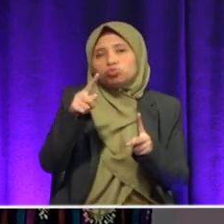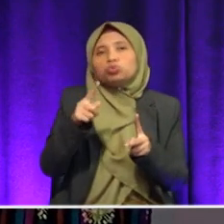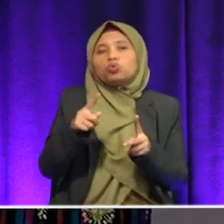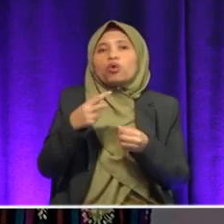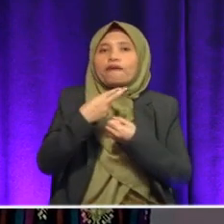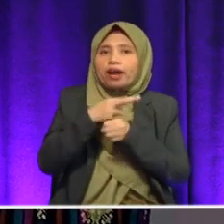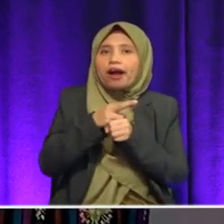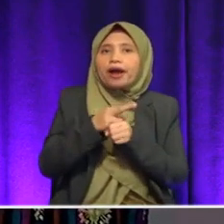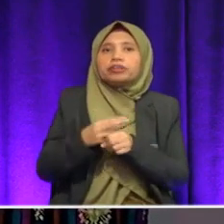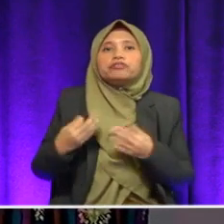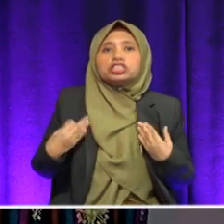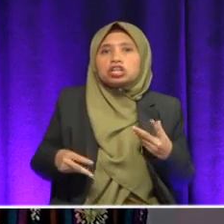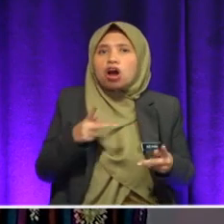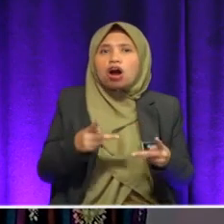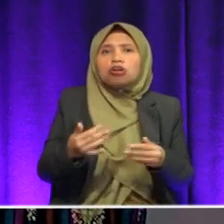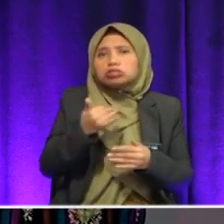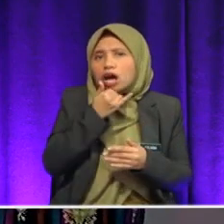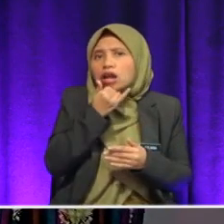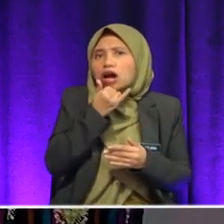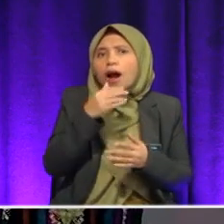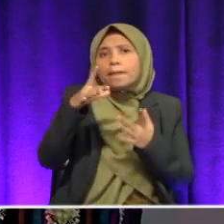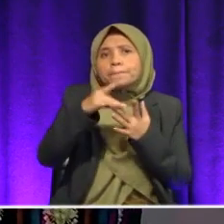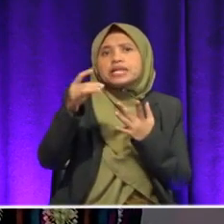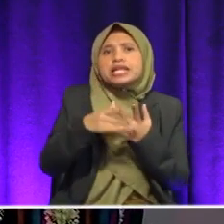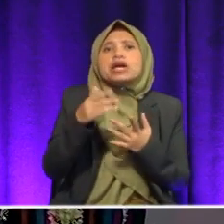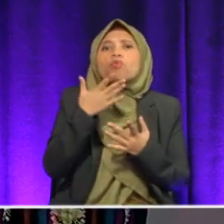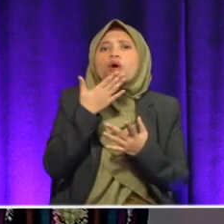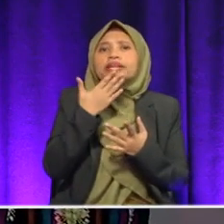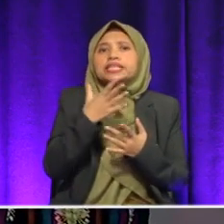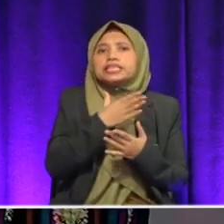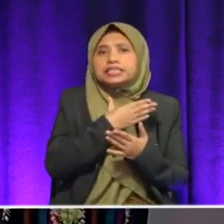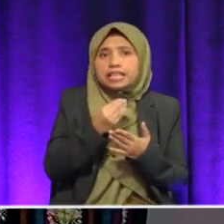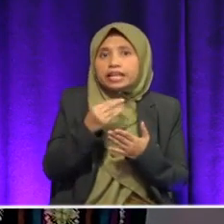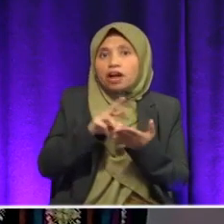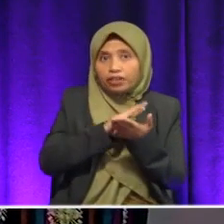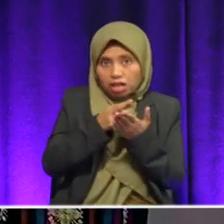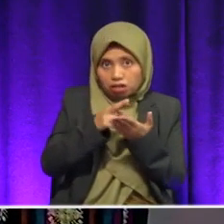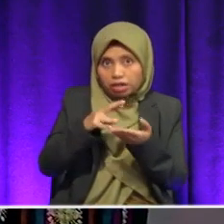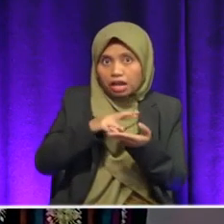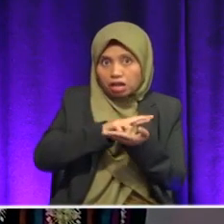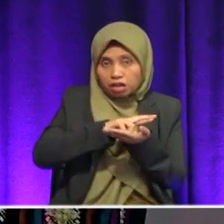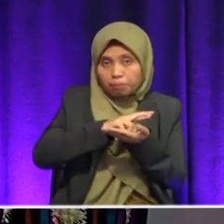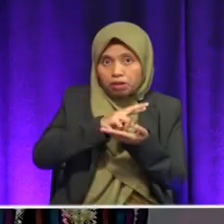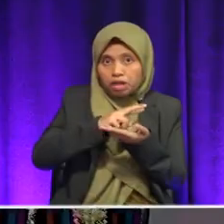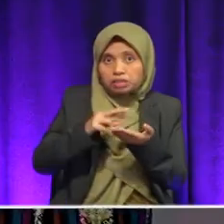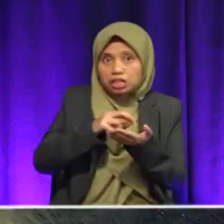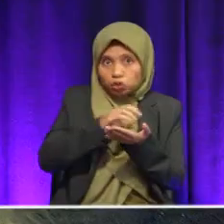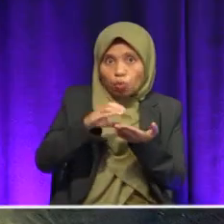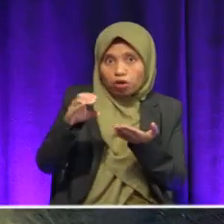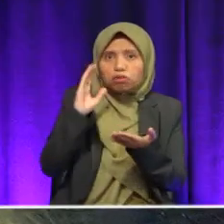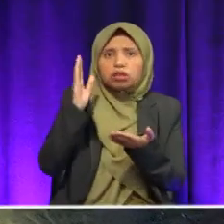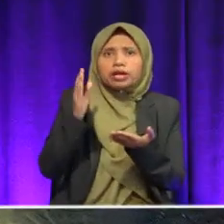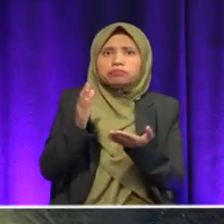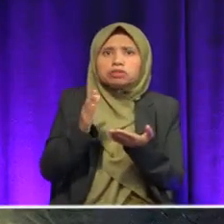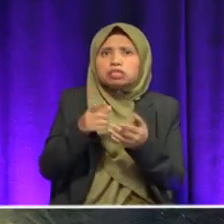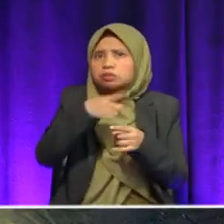kalian sebab Kalau tidak salah pilih warna mungkin gempa nampak lebih gempa lagi jadi